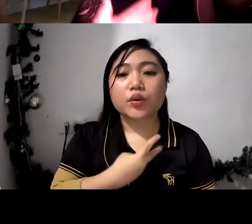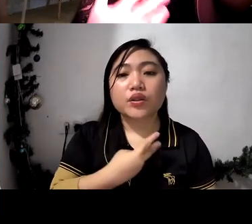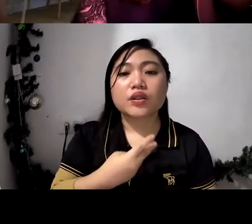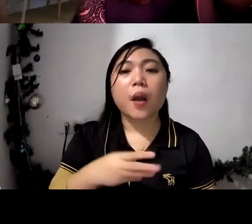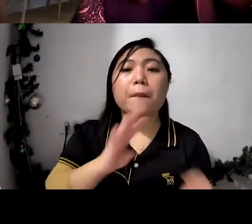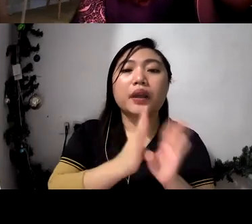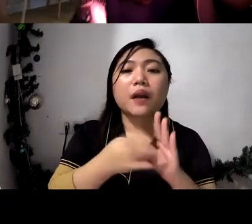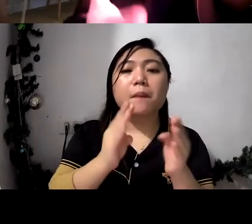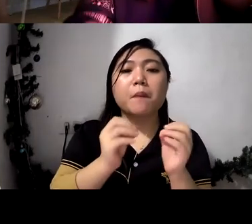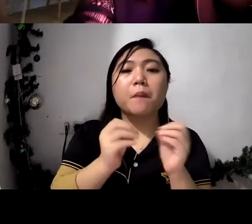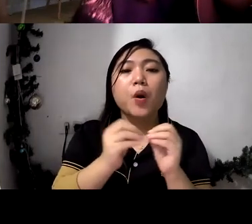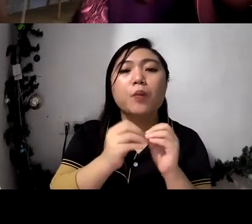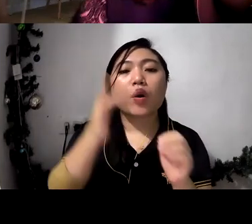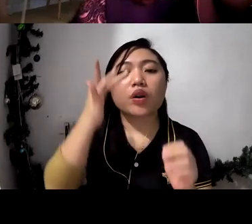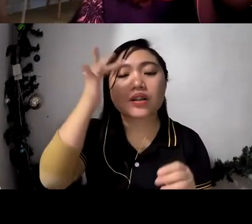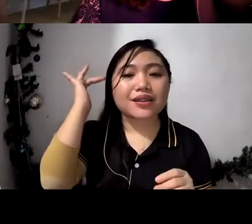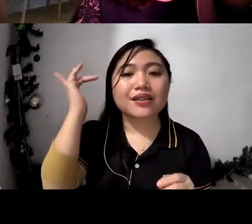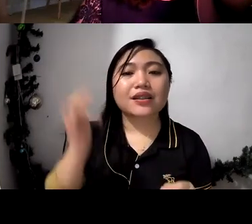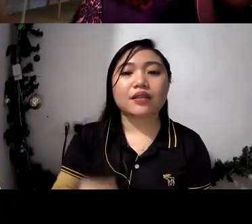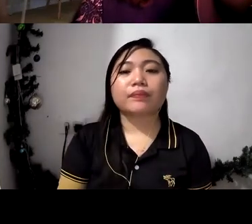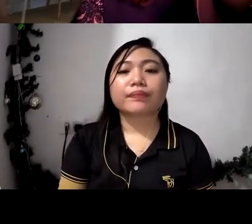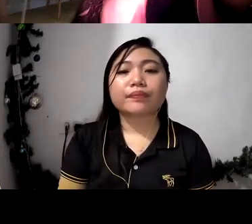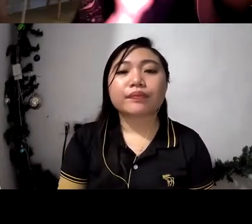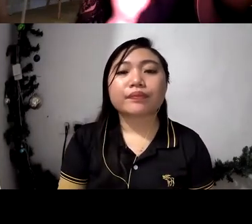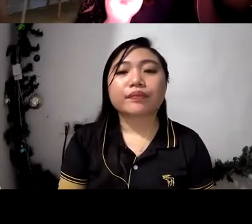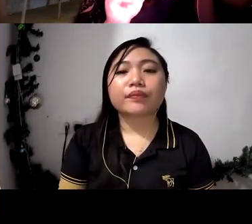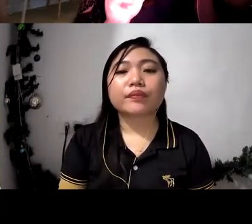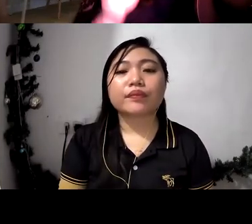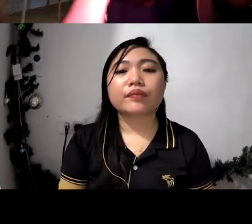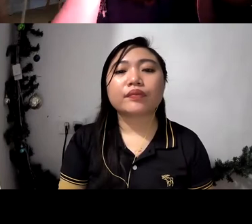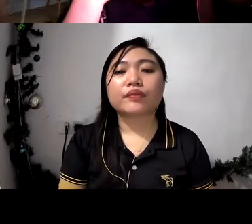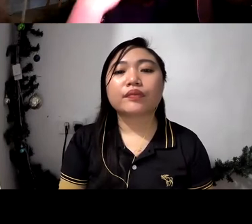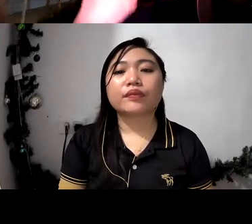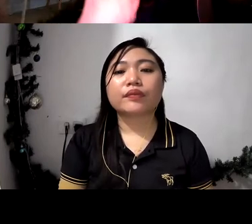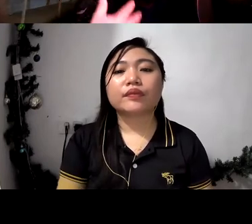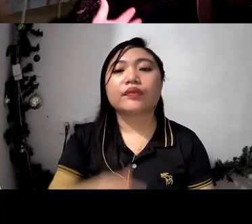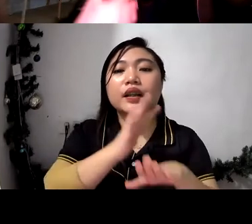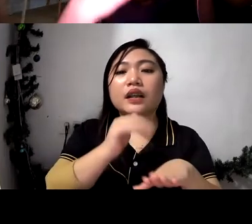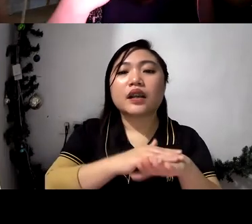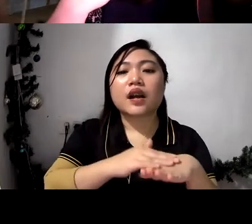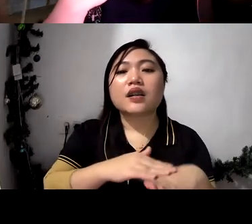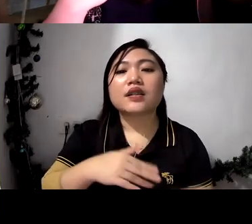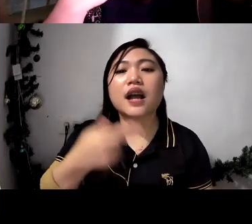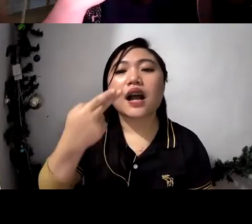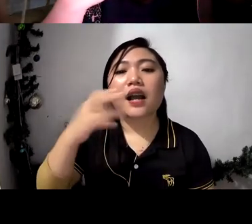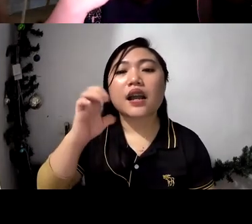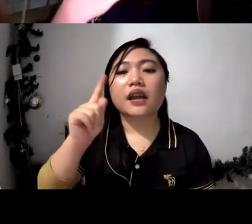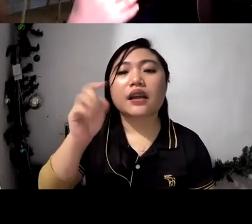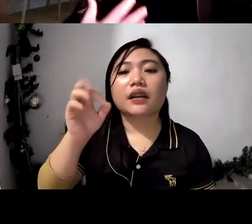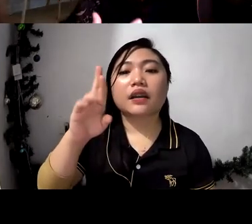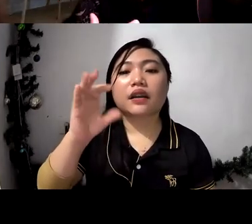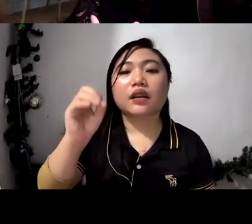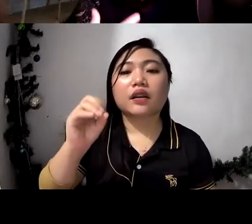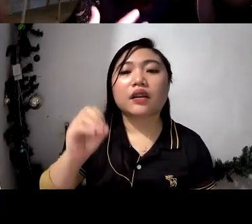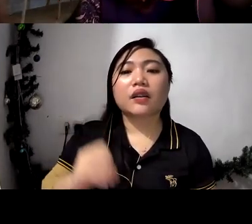sensitive, for example. At least call the person by name, ano? So, ang tawag doon, no? Sa heterosexual, more politically